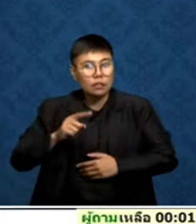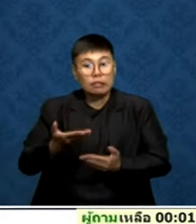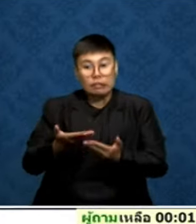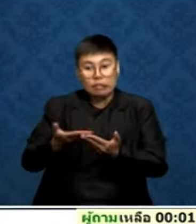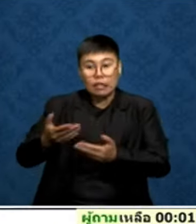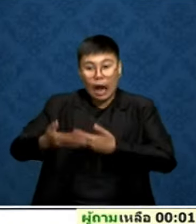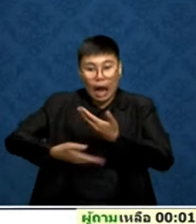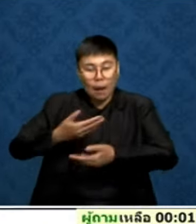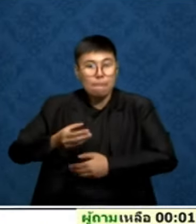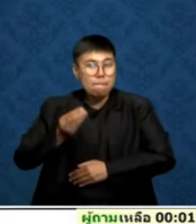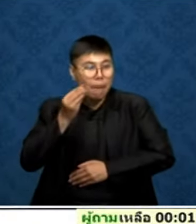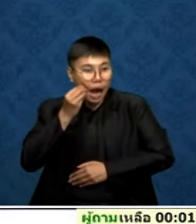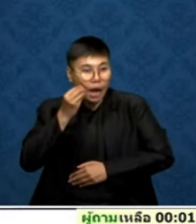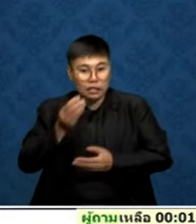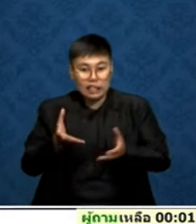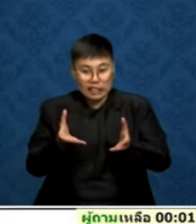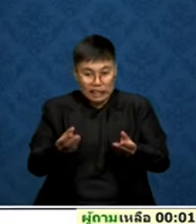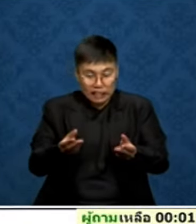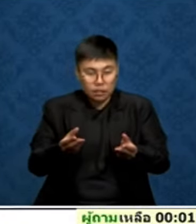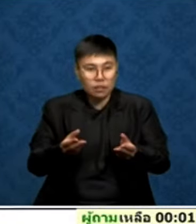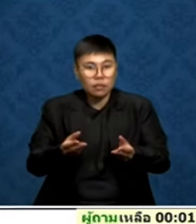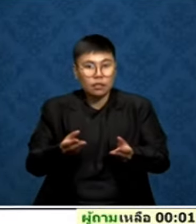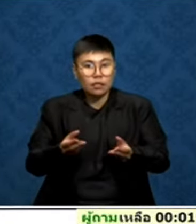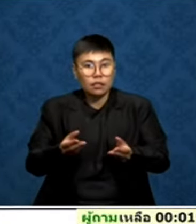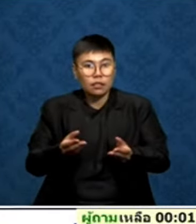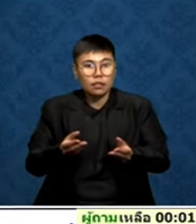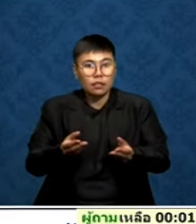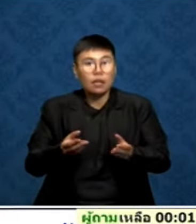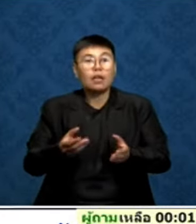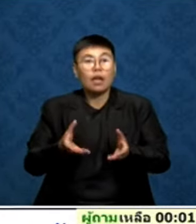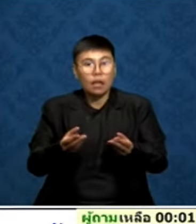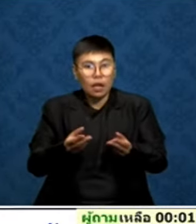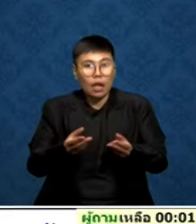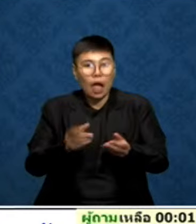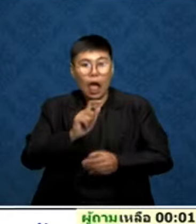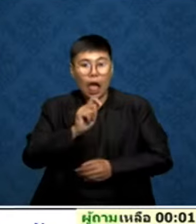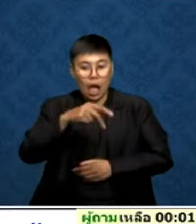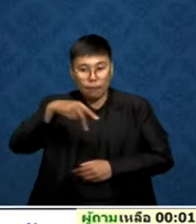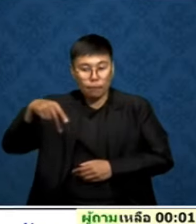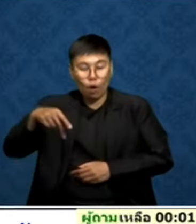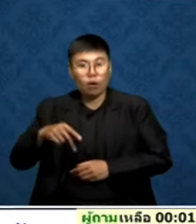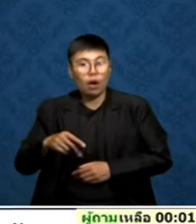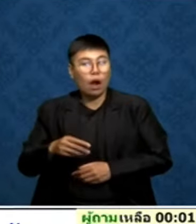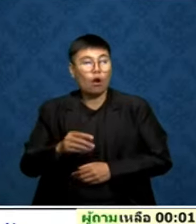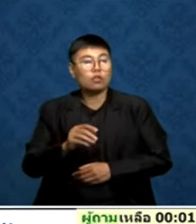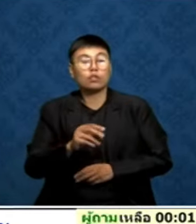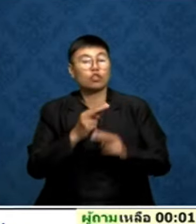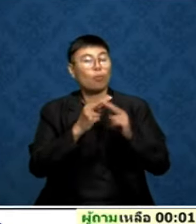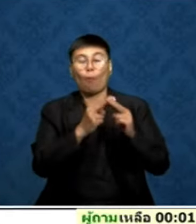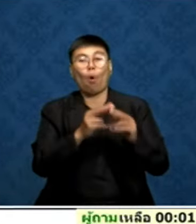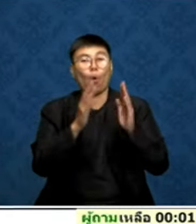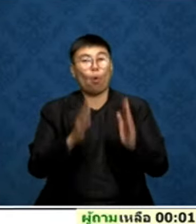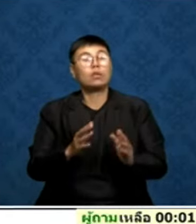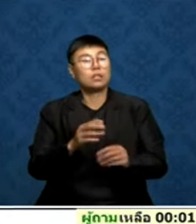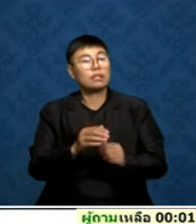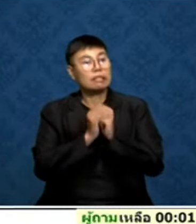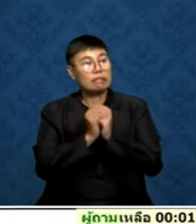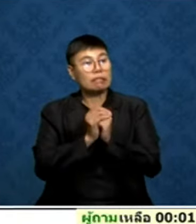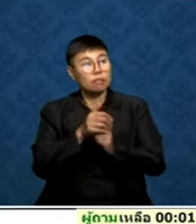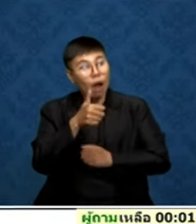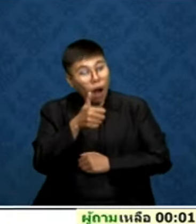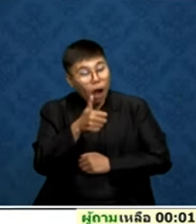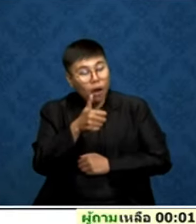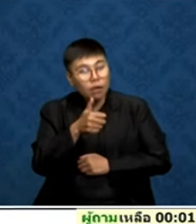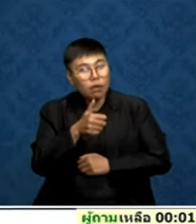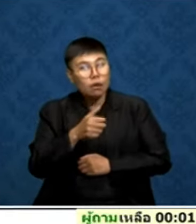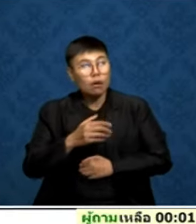ที่ดินครับเรามีการเสนอซื้อขายบ้านและที่ดินในแอปพลิเคชันสำหรับคนจีนแบบนี้ได้เหรอครับผมเพิ่งรู้ว่าคน